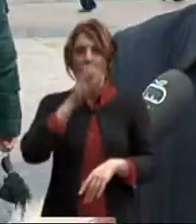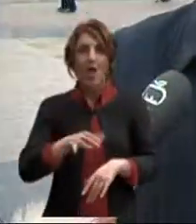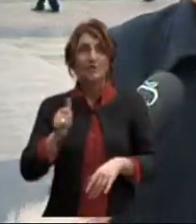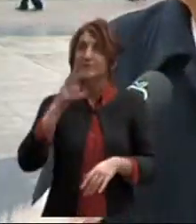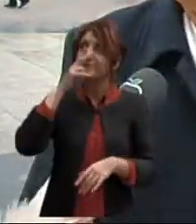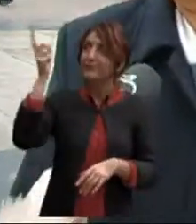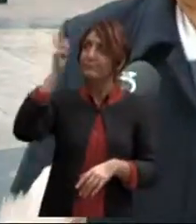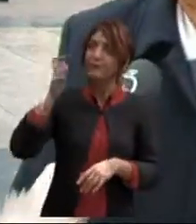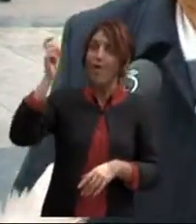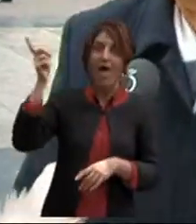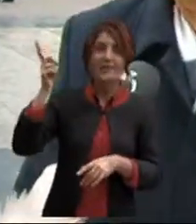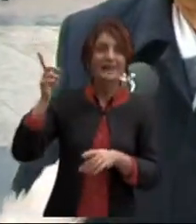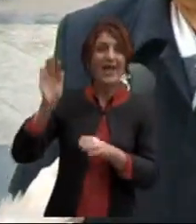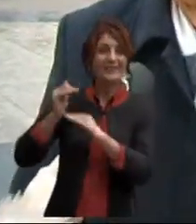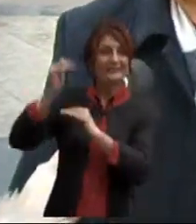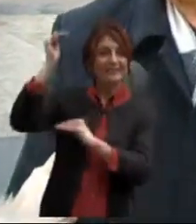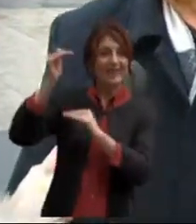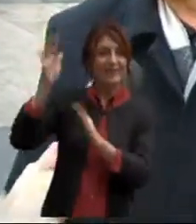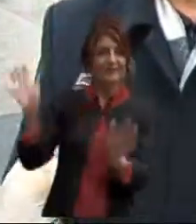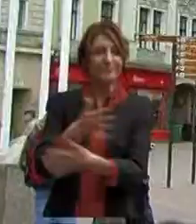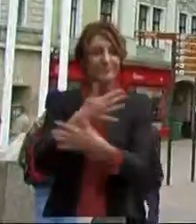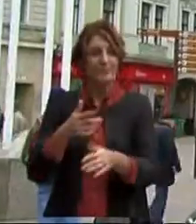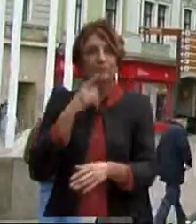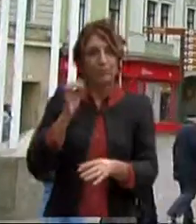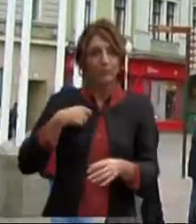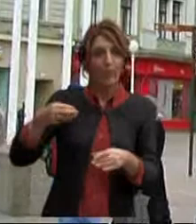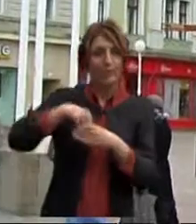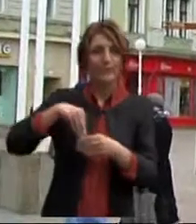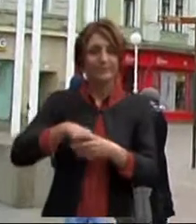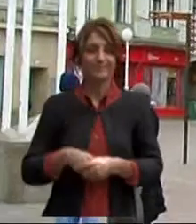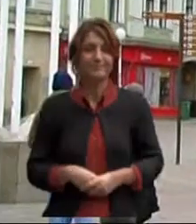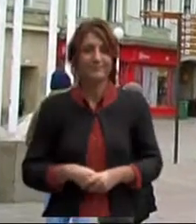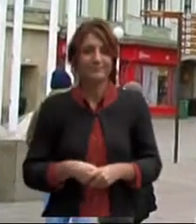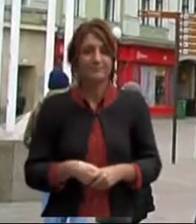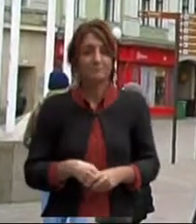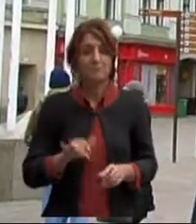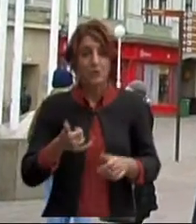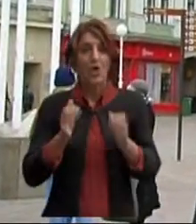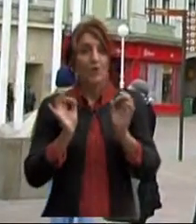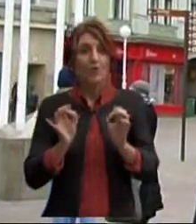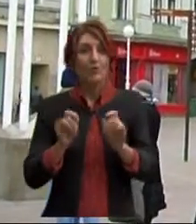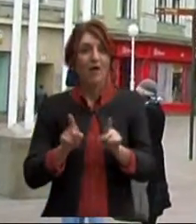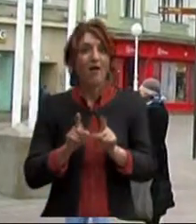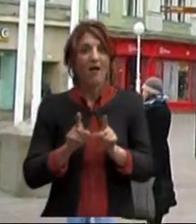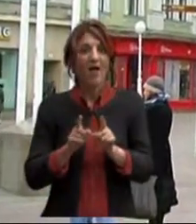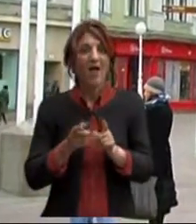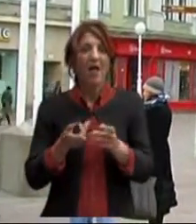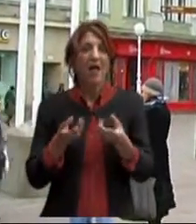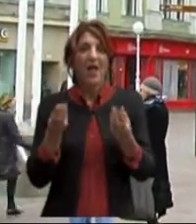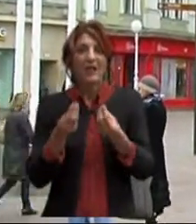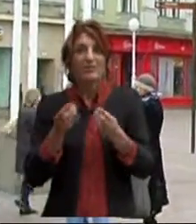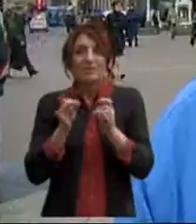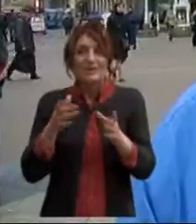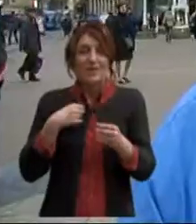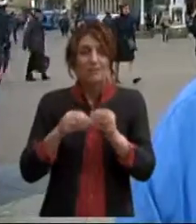razvedravanje, u bura dolazi sjeverac i utječe dobro. Pa i dobro je utječe, a da nema nekih problema, bilo bi